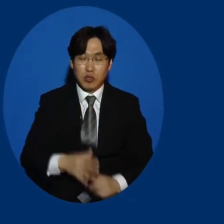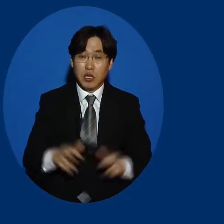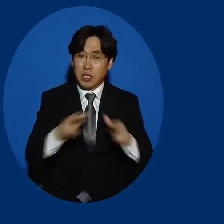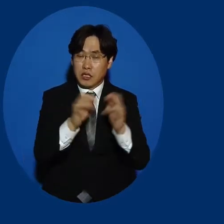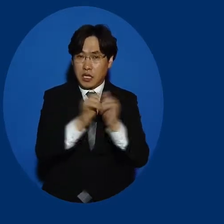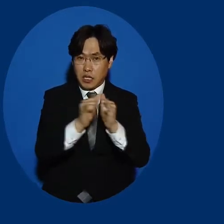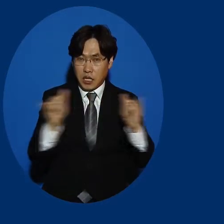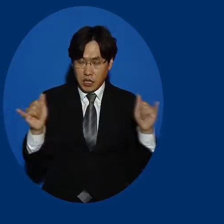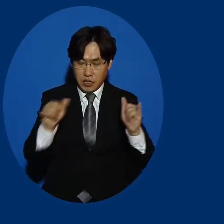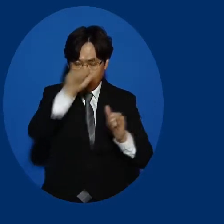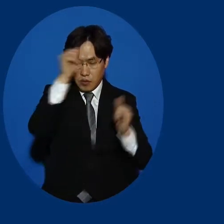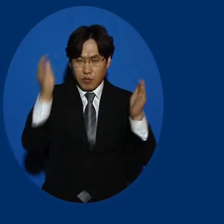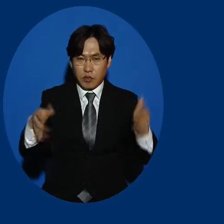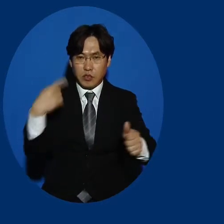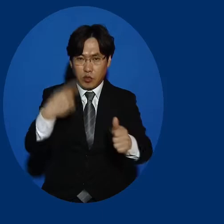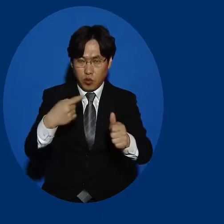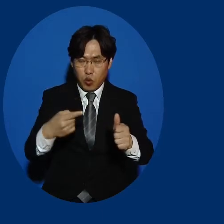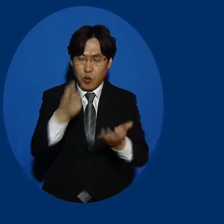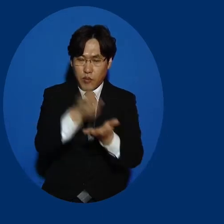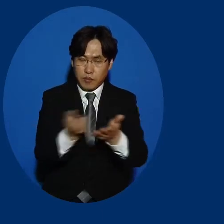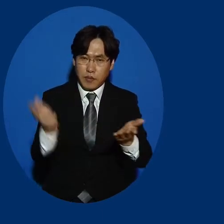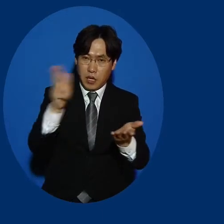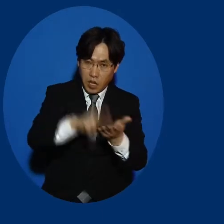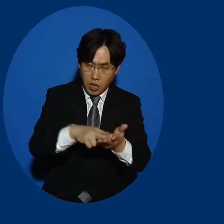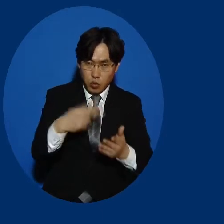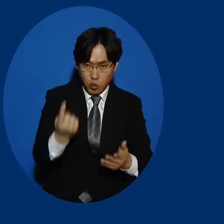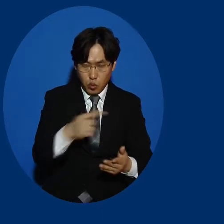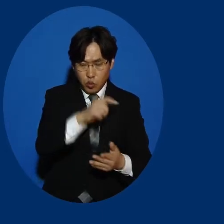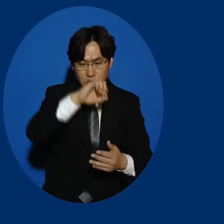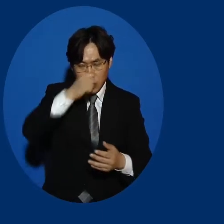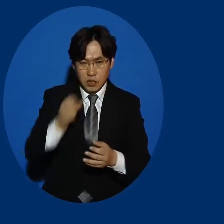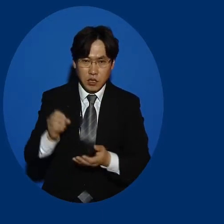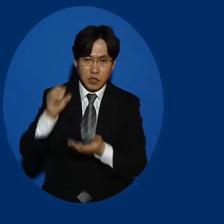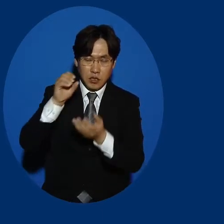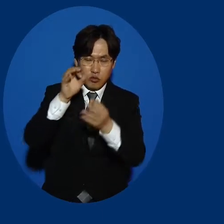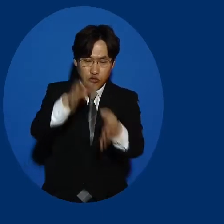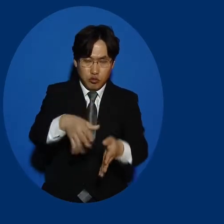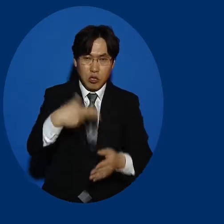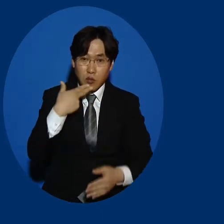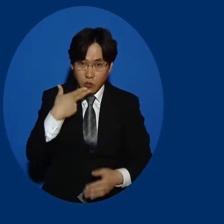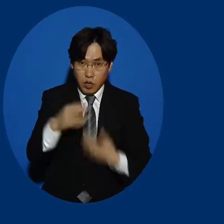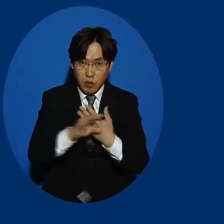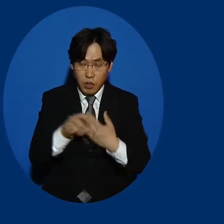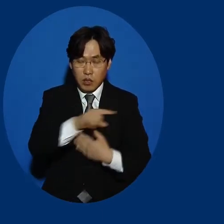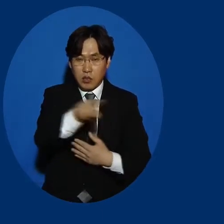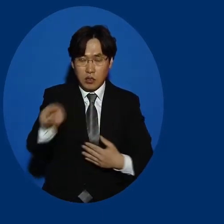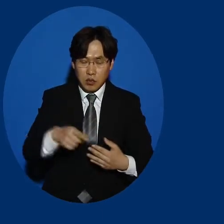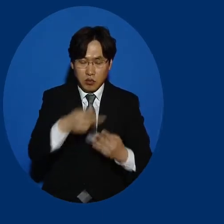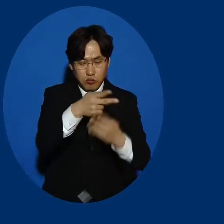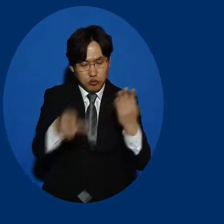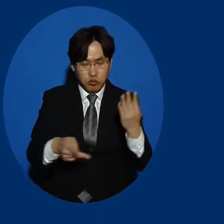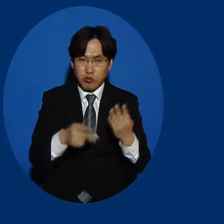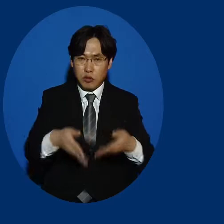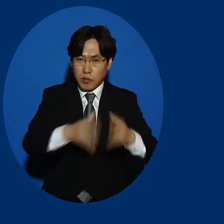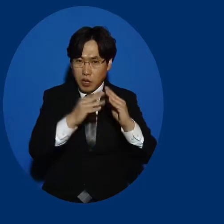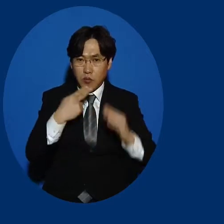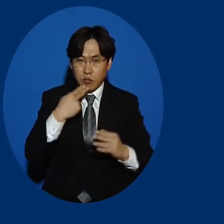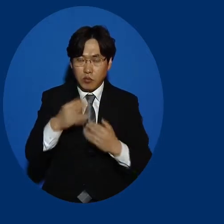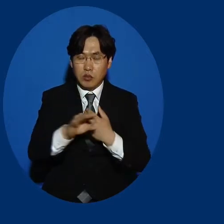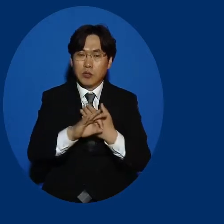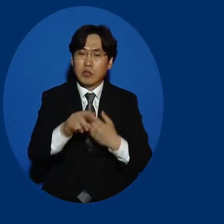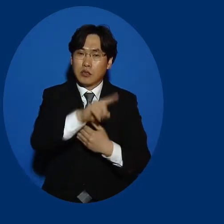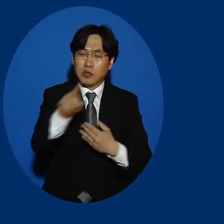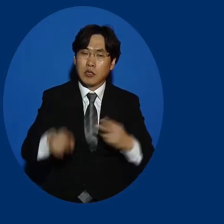장애인 평생교육법 제정을 하더라도 예산 부족으로 인한 다양한 프로그램이 없다면